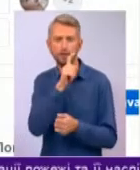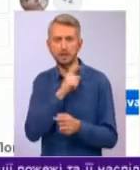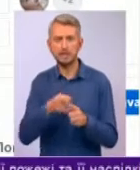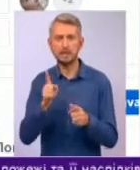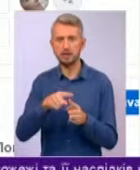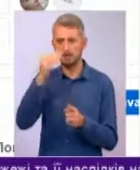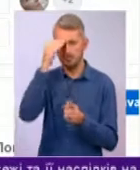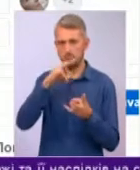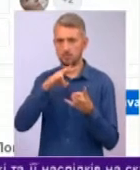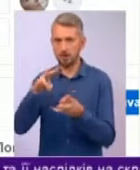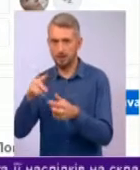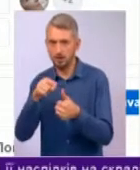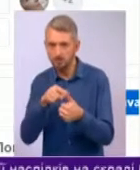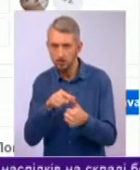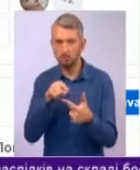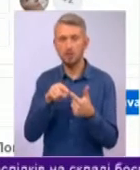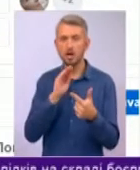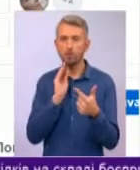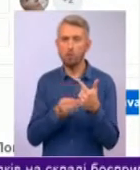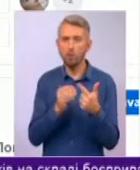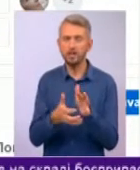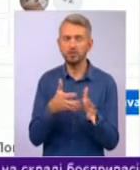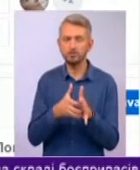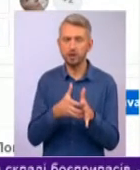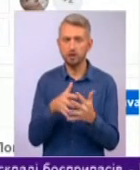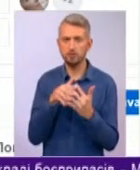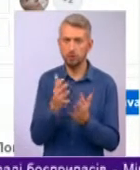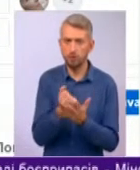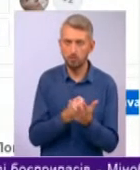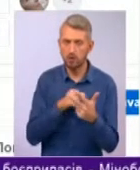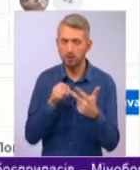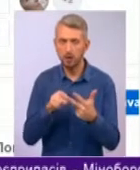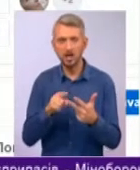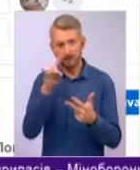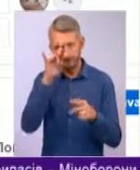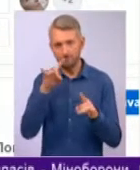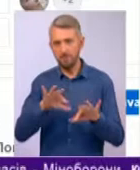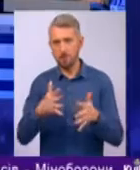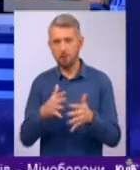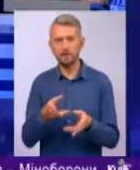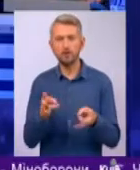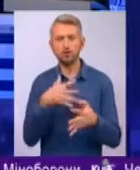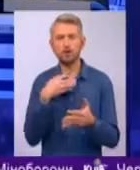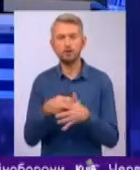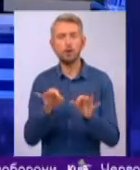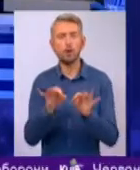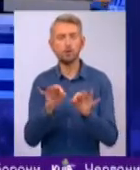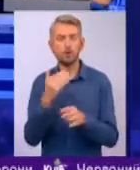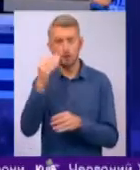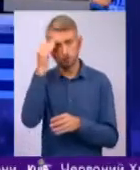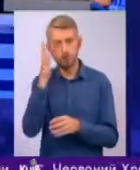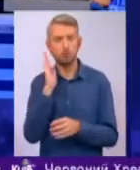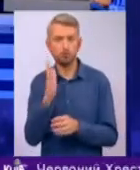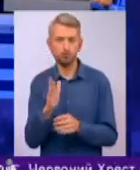диверсія, чи, власне, приховування недостачі боєприпасів, чи просто випадковість? Залишайте свої коментарі, ваші думки будуть,